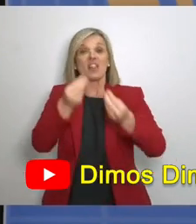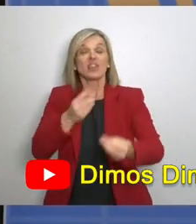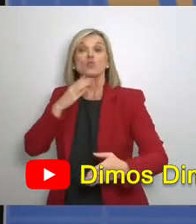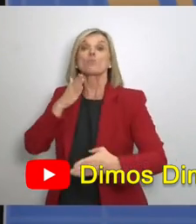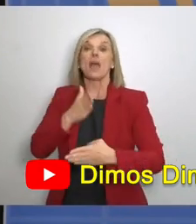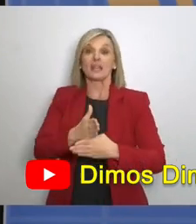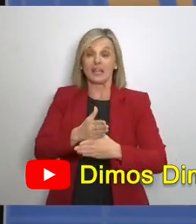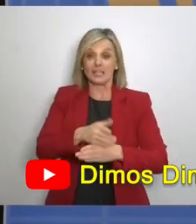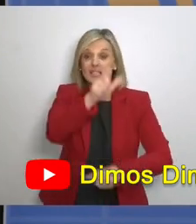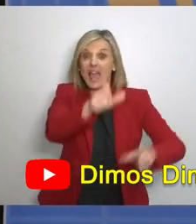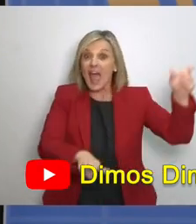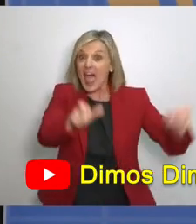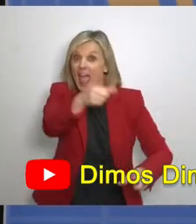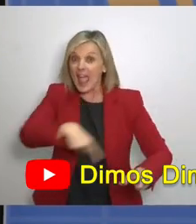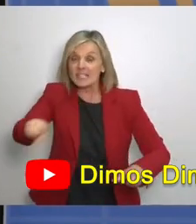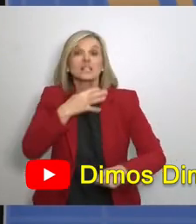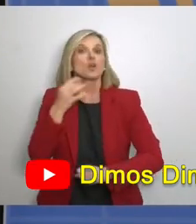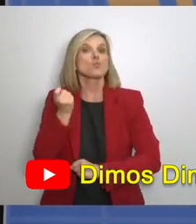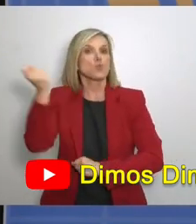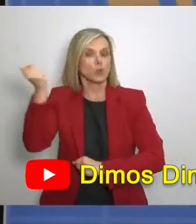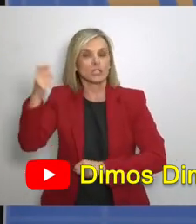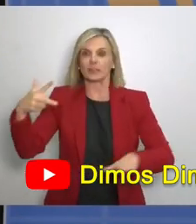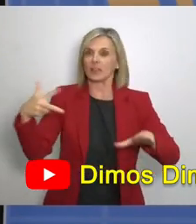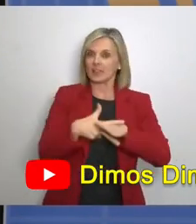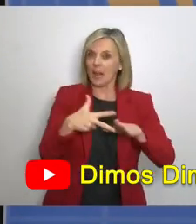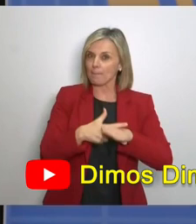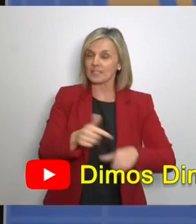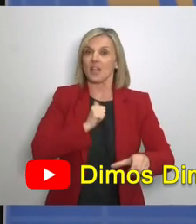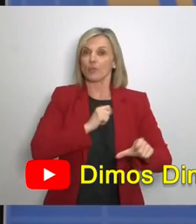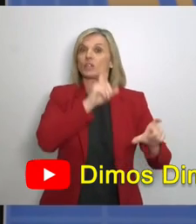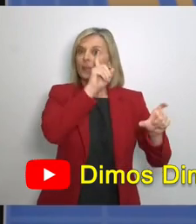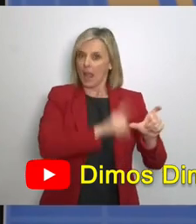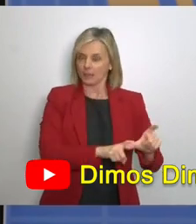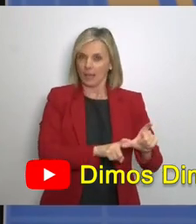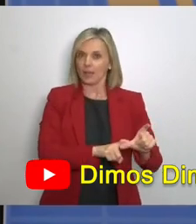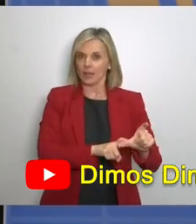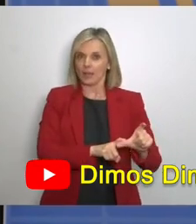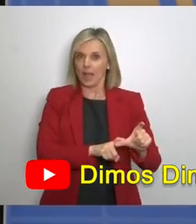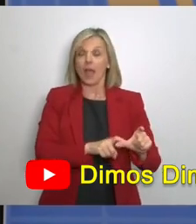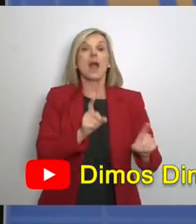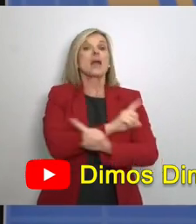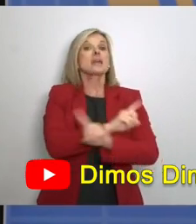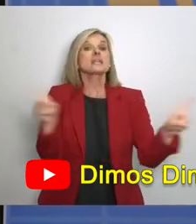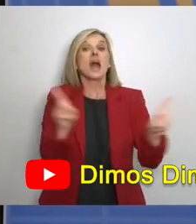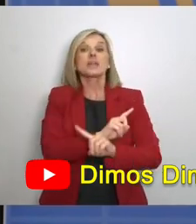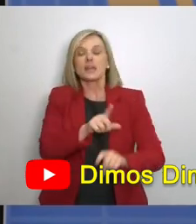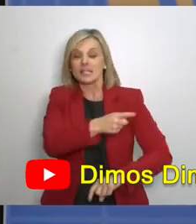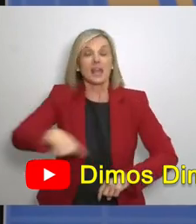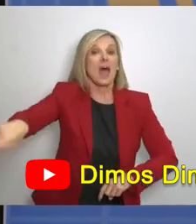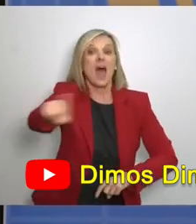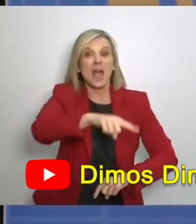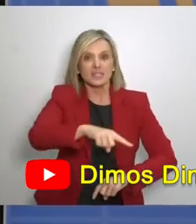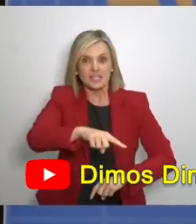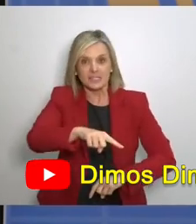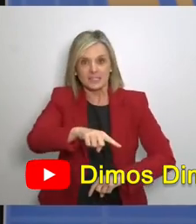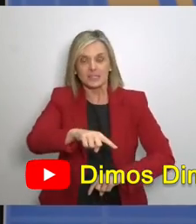έλληνες πολίτες προς τράπεζες και funds δεν απευθύνεται κανένας μηχανισμός τέτοιος και δεν